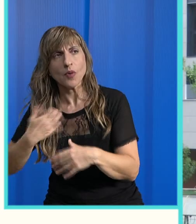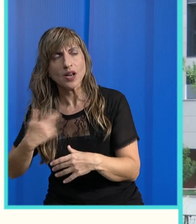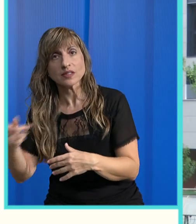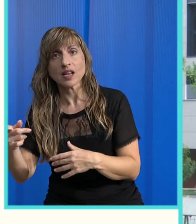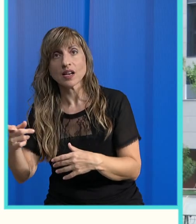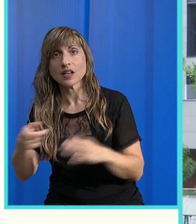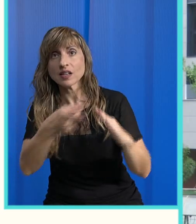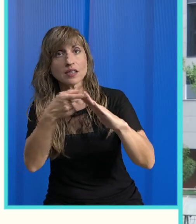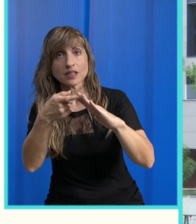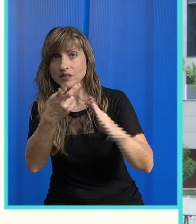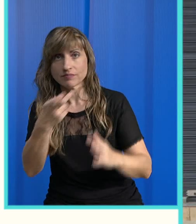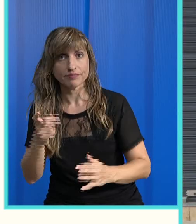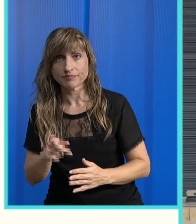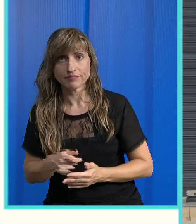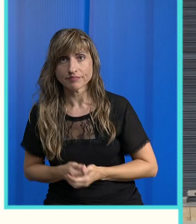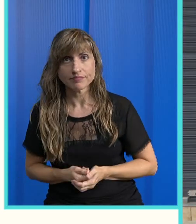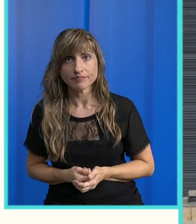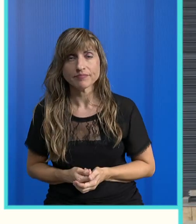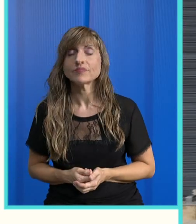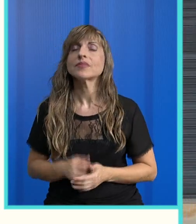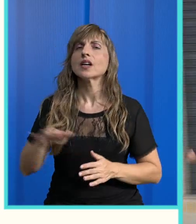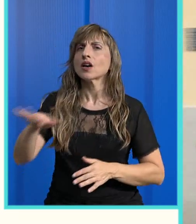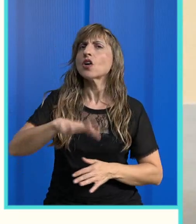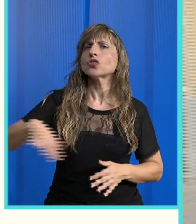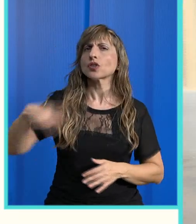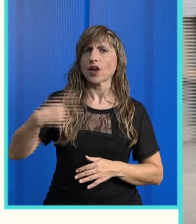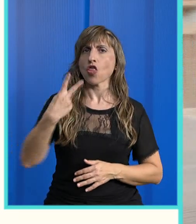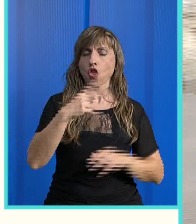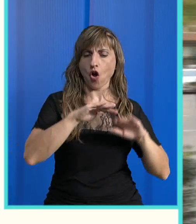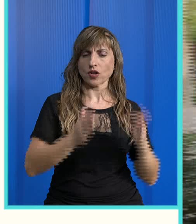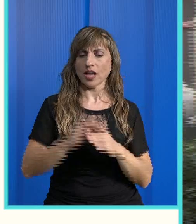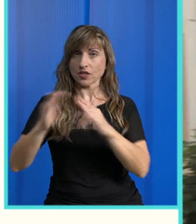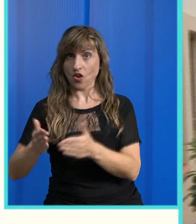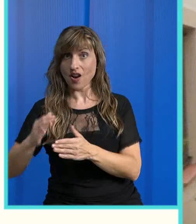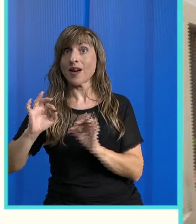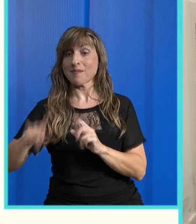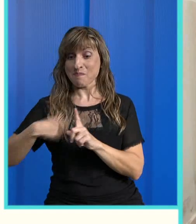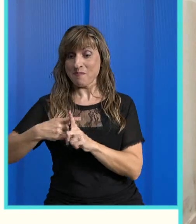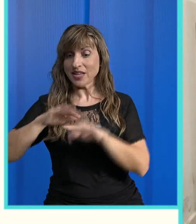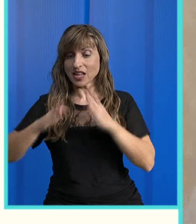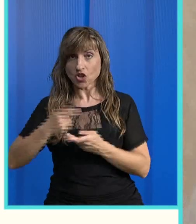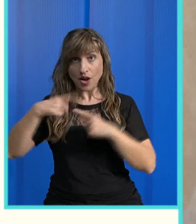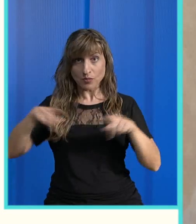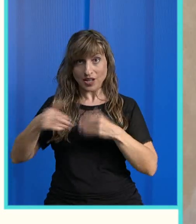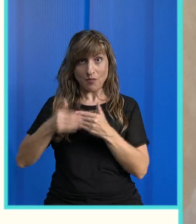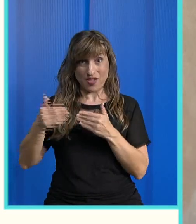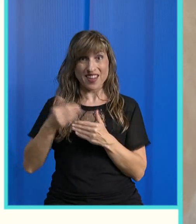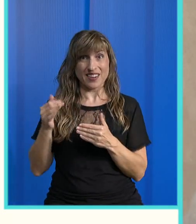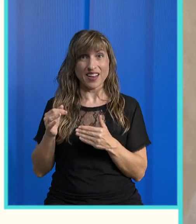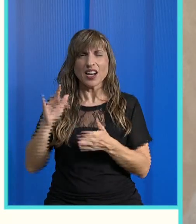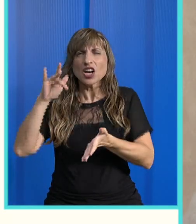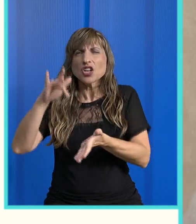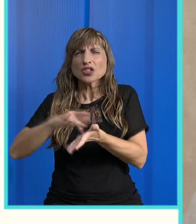no venen al dalt de la vila hi ha dos centres educatius i l'escola de música moderna un dels moments de caos del